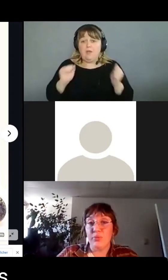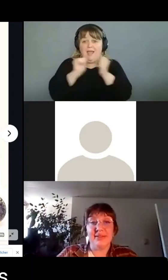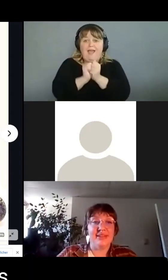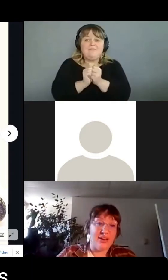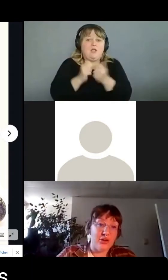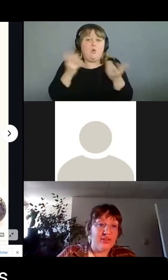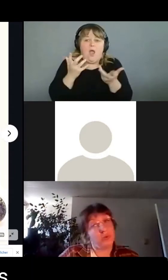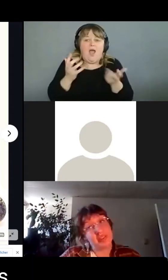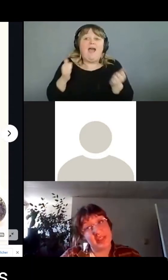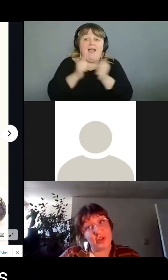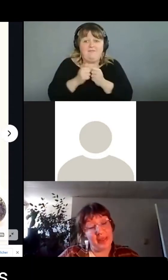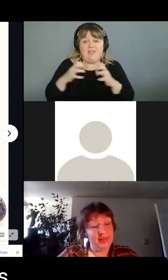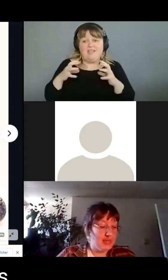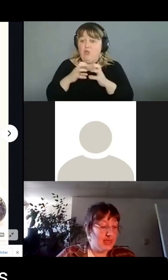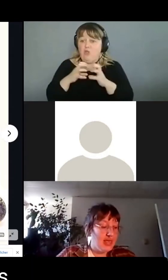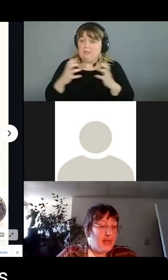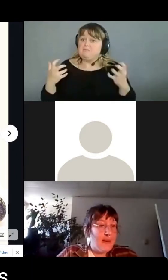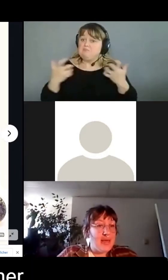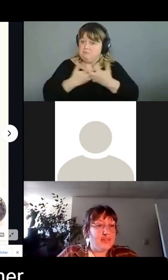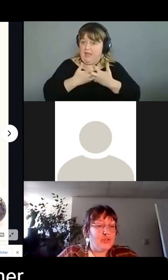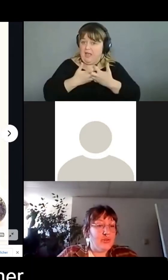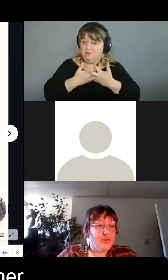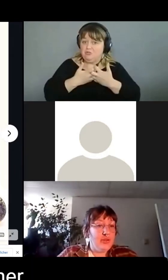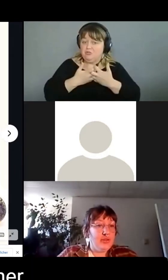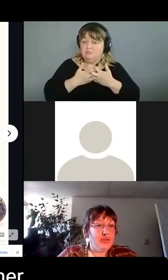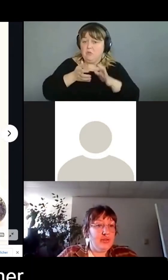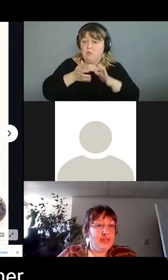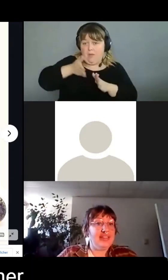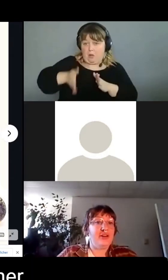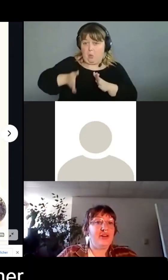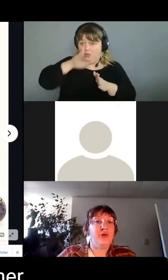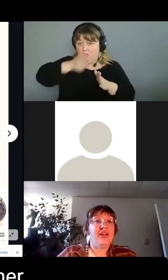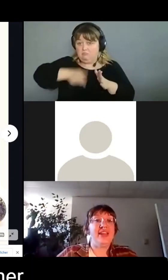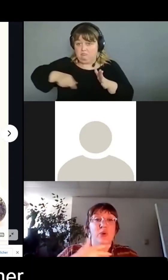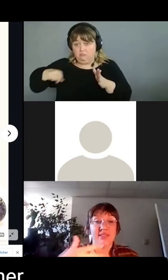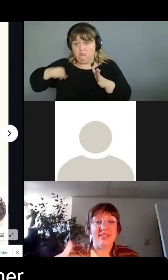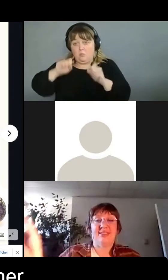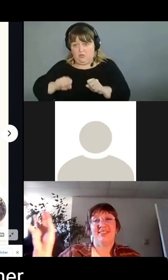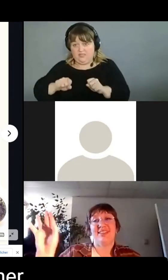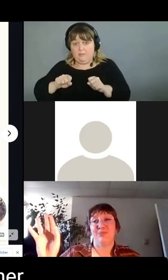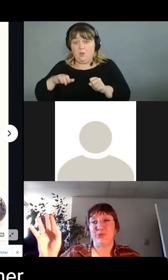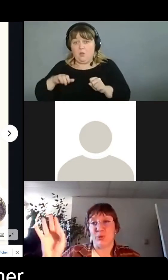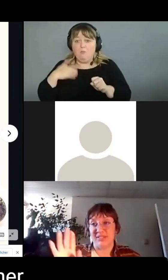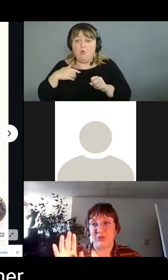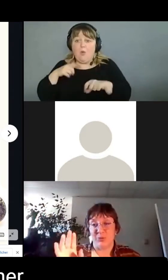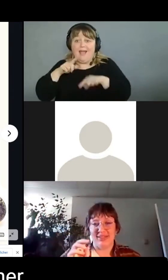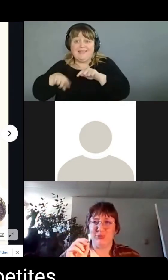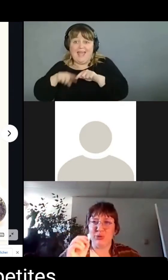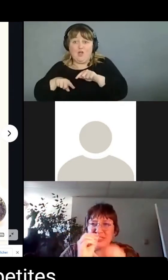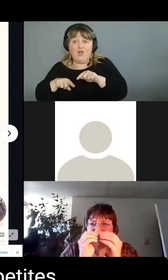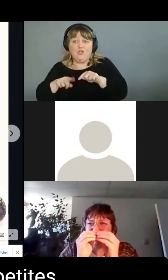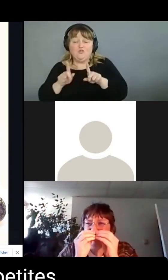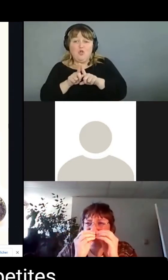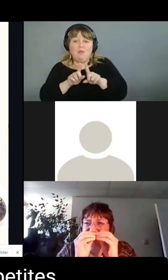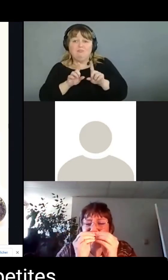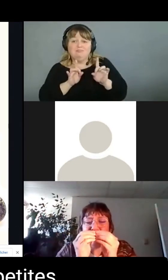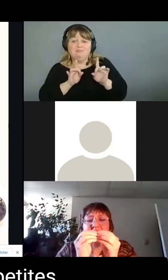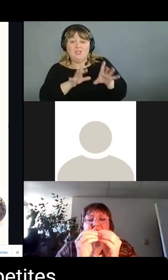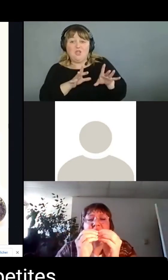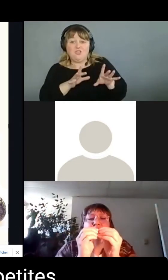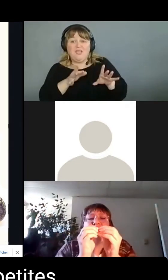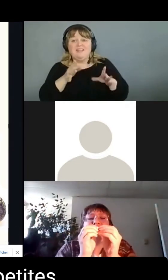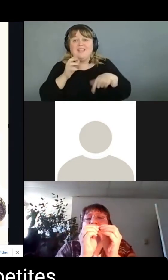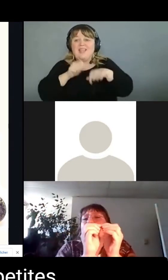On peut mettre des carottes à côté des tomates parce que la carotte va éloigner les pucerons des tomates. Les pucerons, c'est comme des